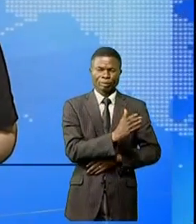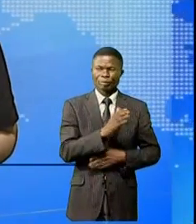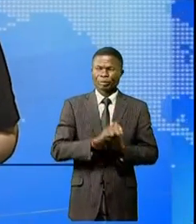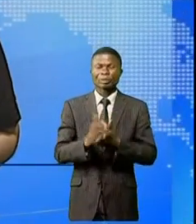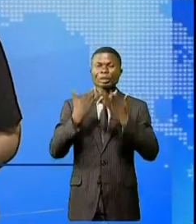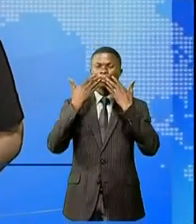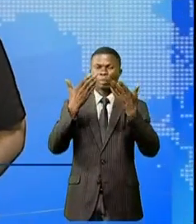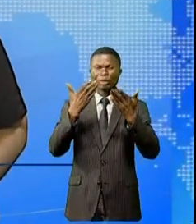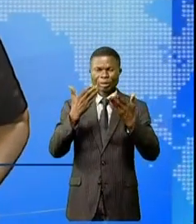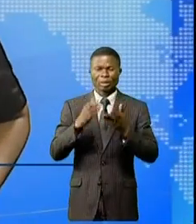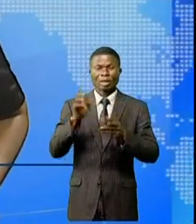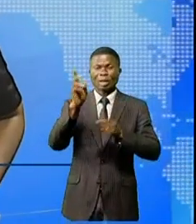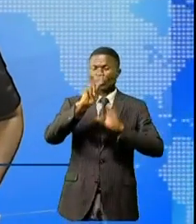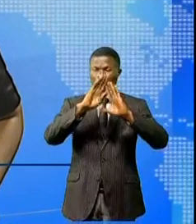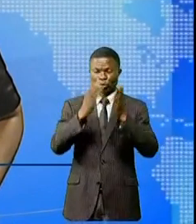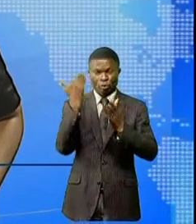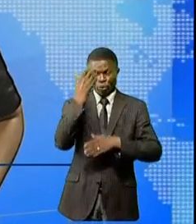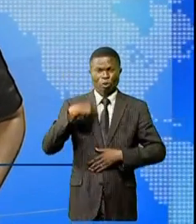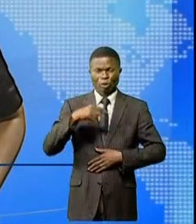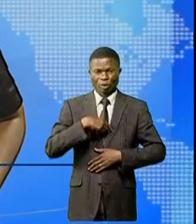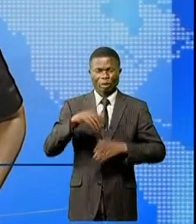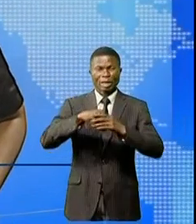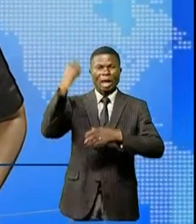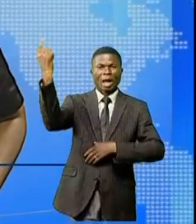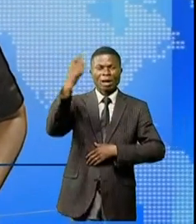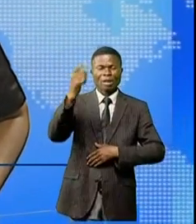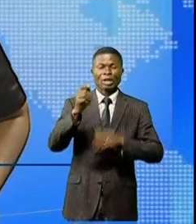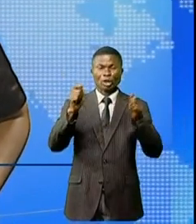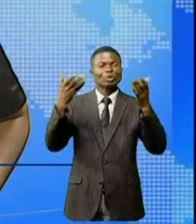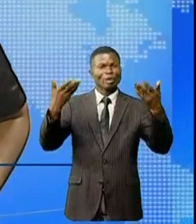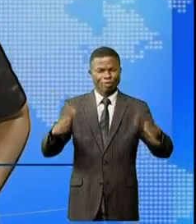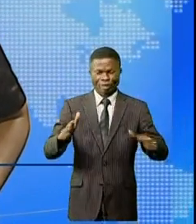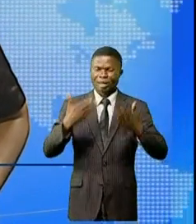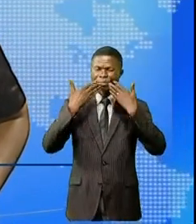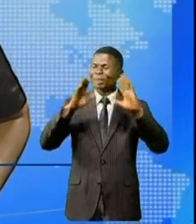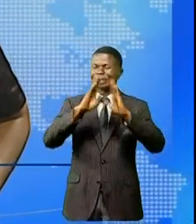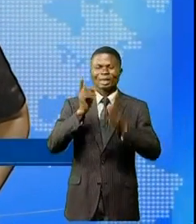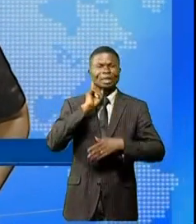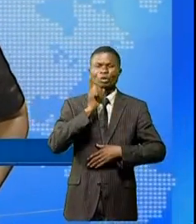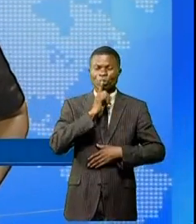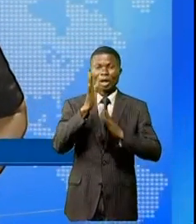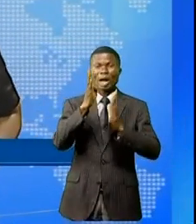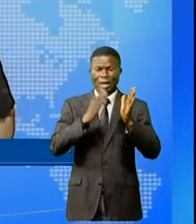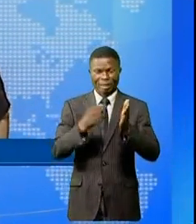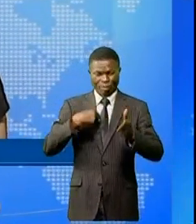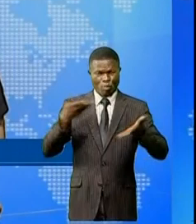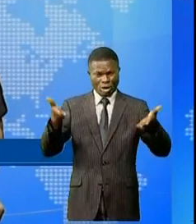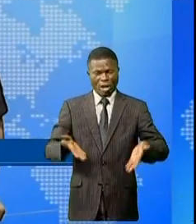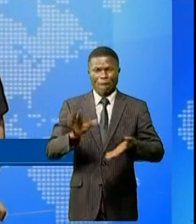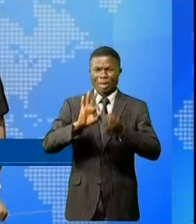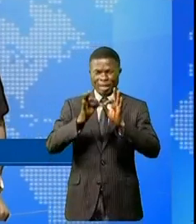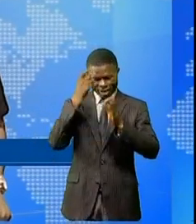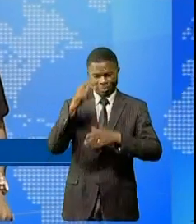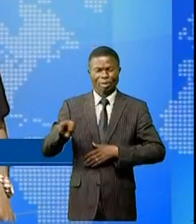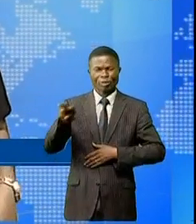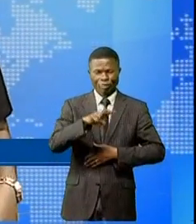Merci, chers téléspectateurs, de nous avoir suivis à travers le monde. C'est la fin de ce journal. À 19h, vous aurez droit à une